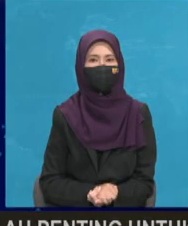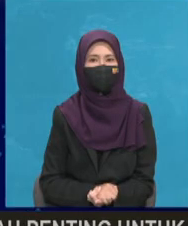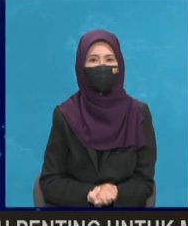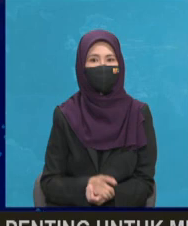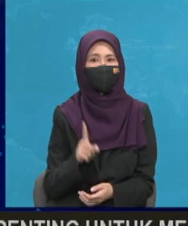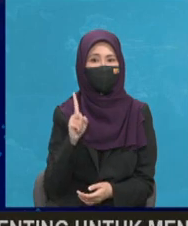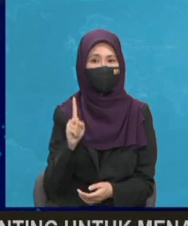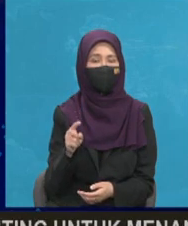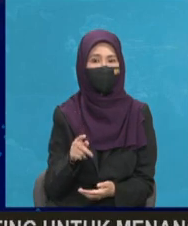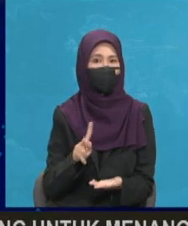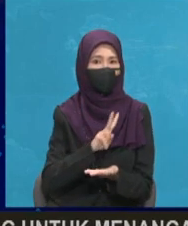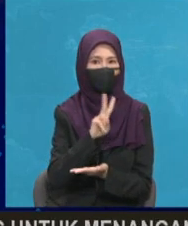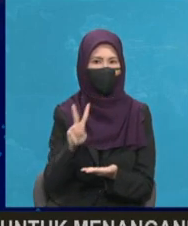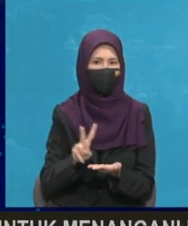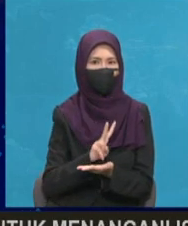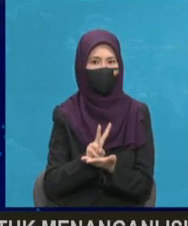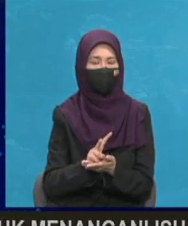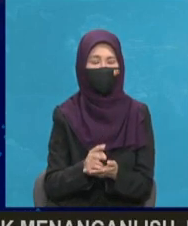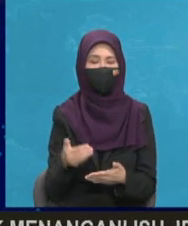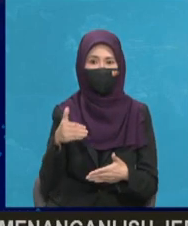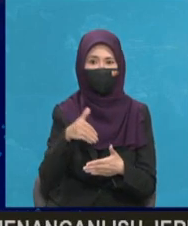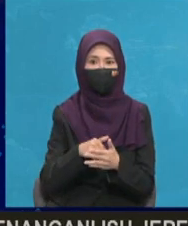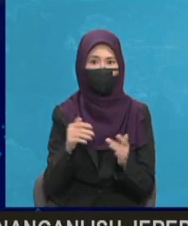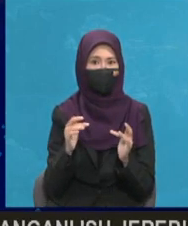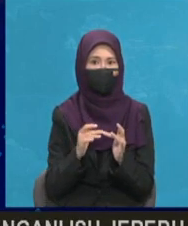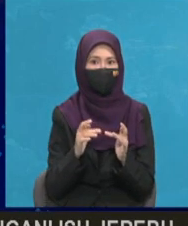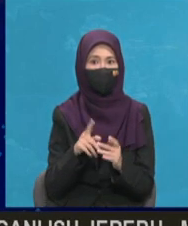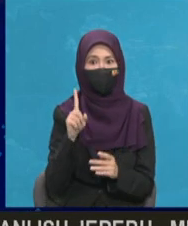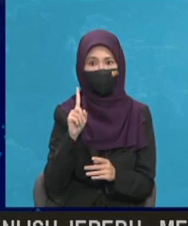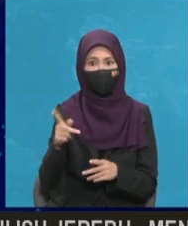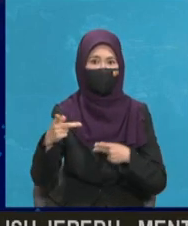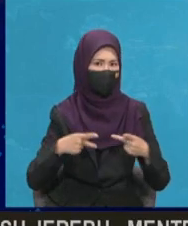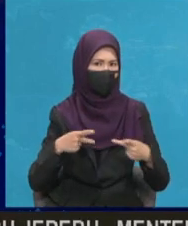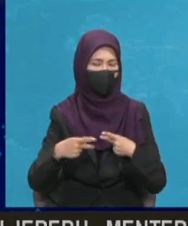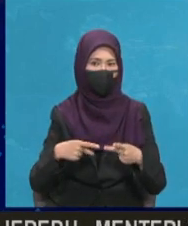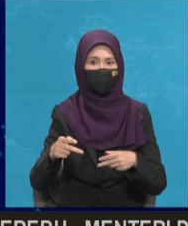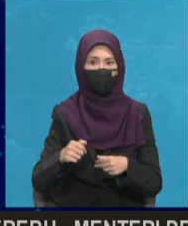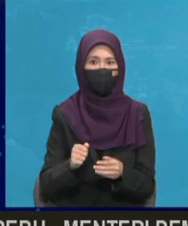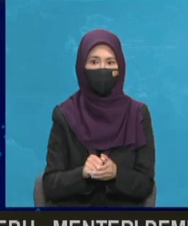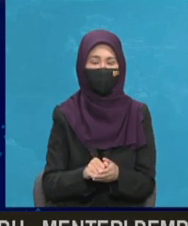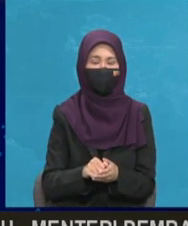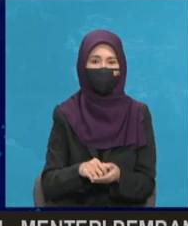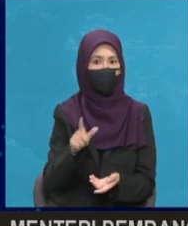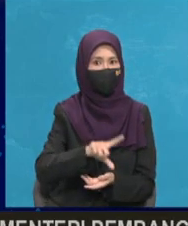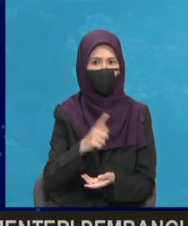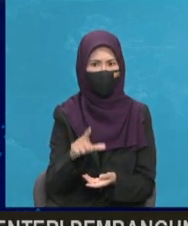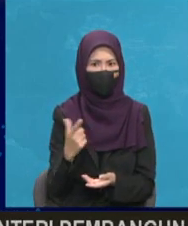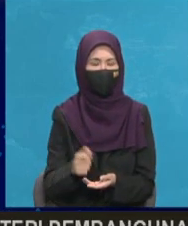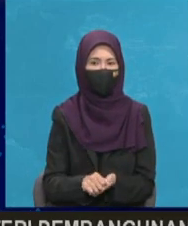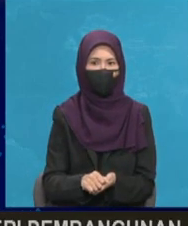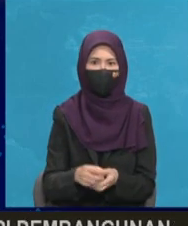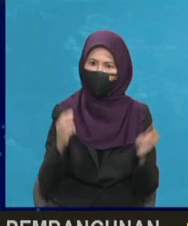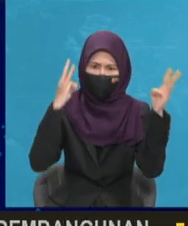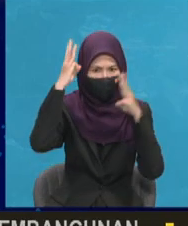21 ragaman video telah tular di media sosial yang memaparkan sebuah kendaraan dipandu dengan hal yang bertentangan dan menimbulkan